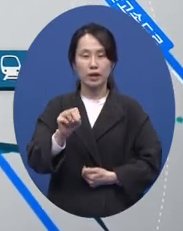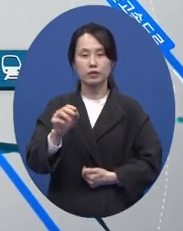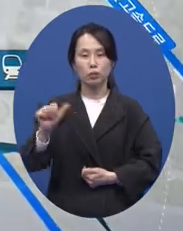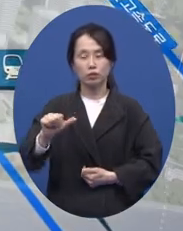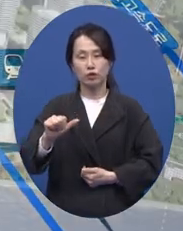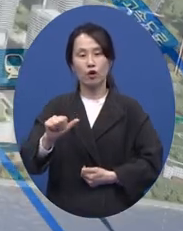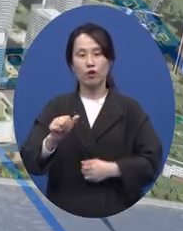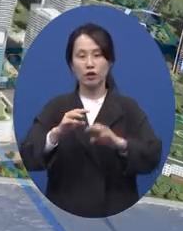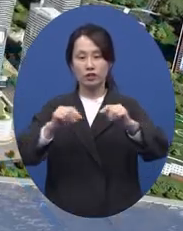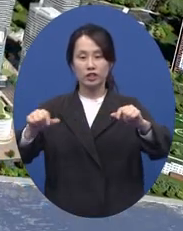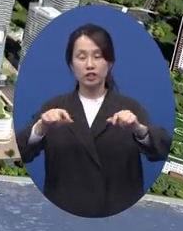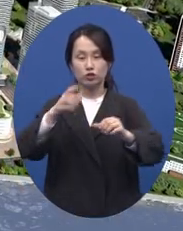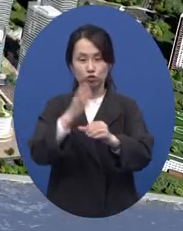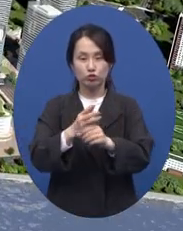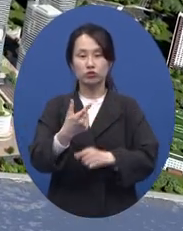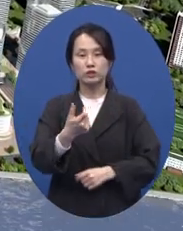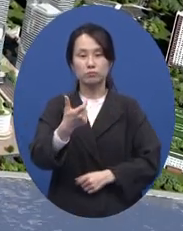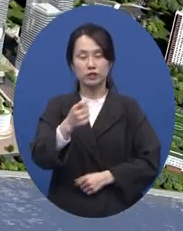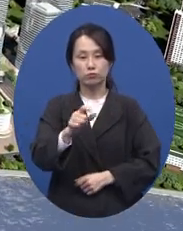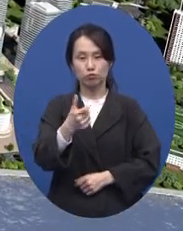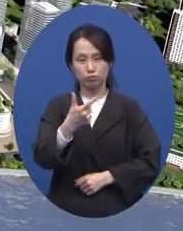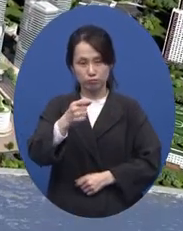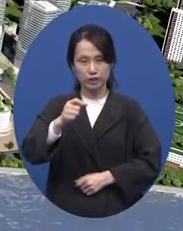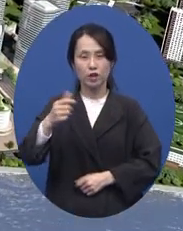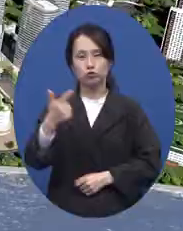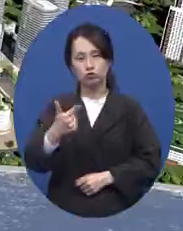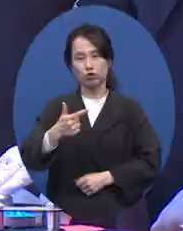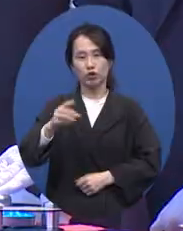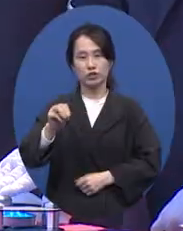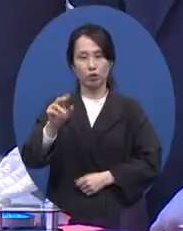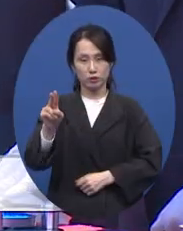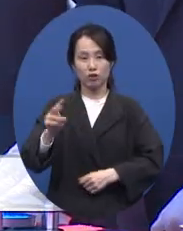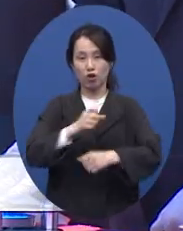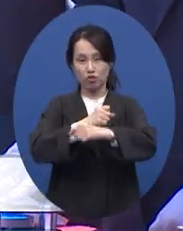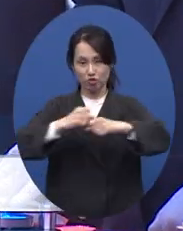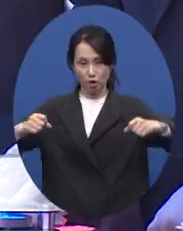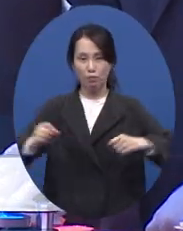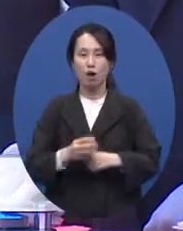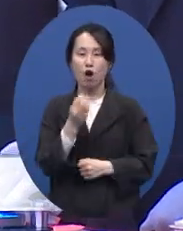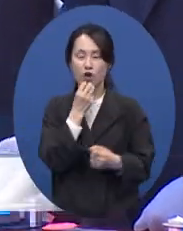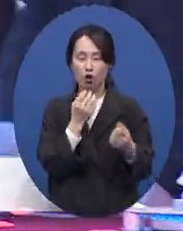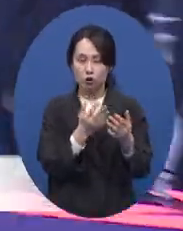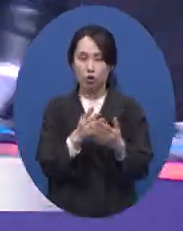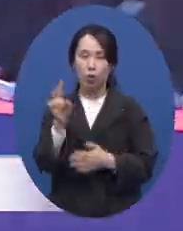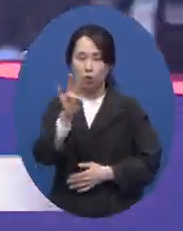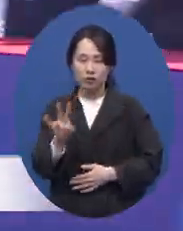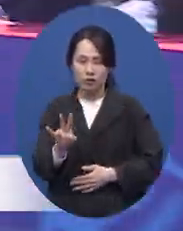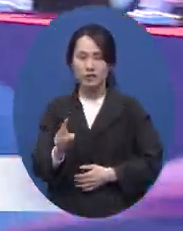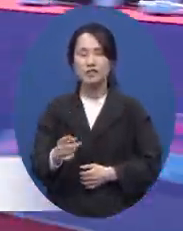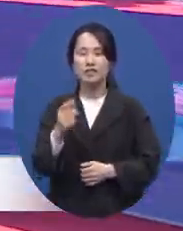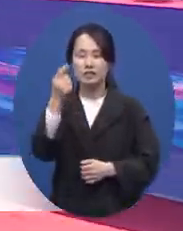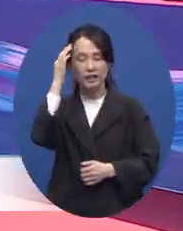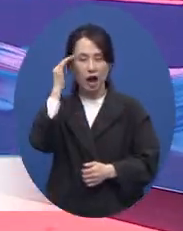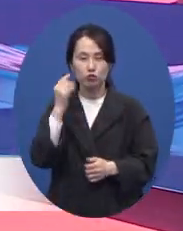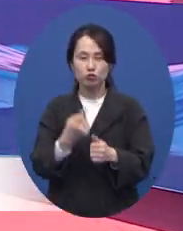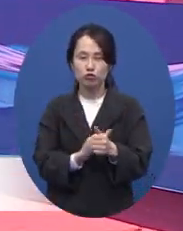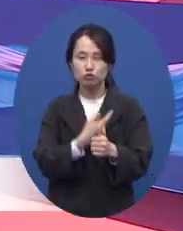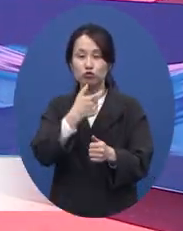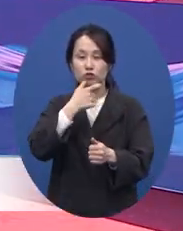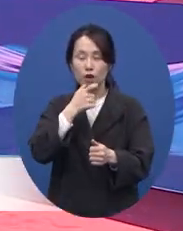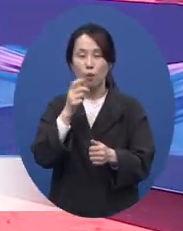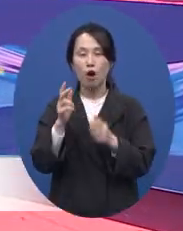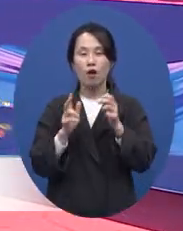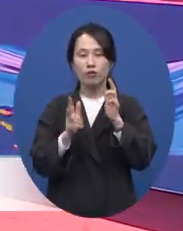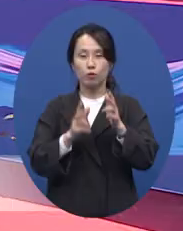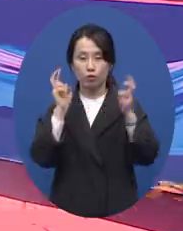5000여 제곱미터 부지 가운데 약 16만 6천 제곱미터 규모 경기도와 시흥시 한국 수정은 공사가 지원하고